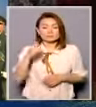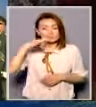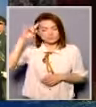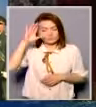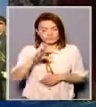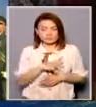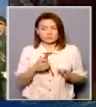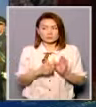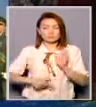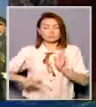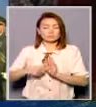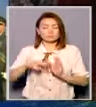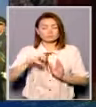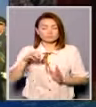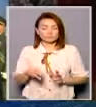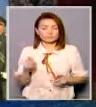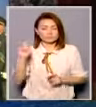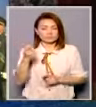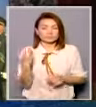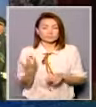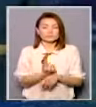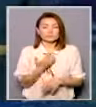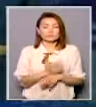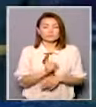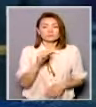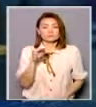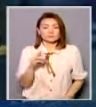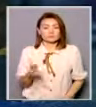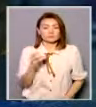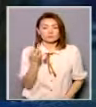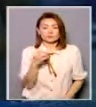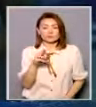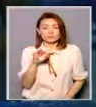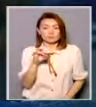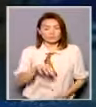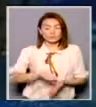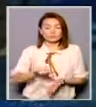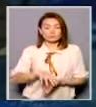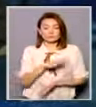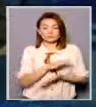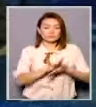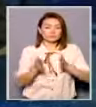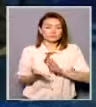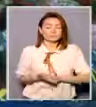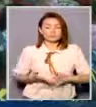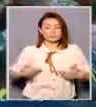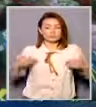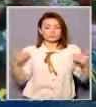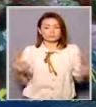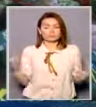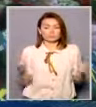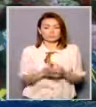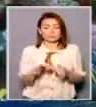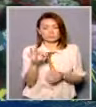Казахстан и 77-летию Великой Победы. Аким области Серик Шапкенов принял участие в мероприятии и поздравил